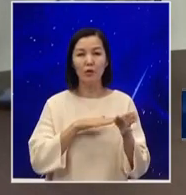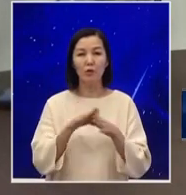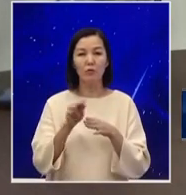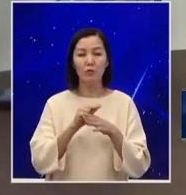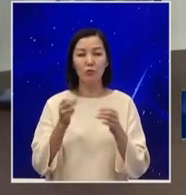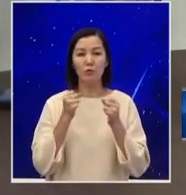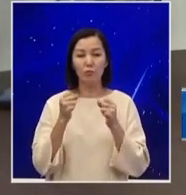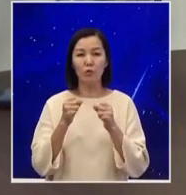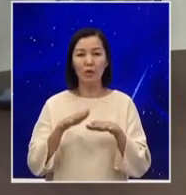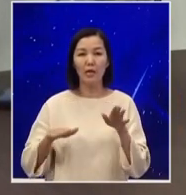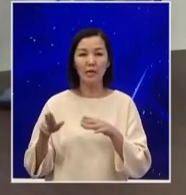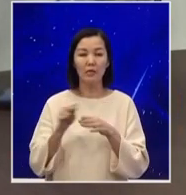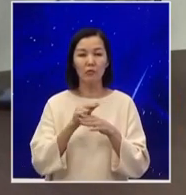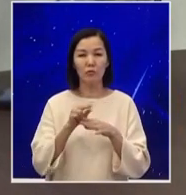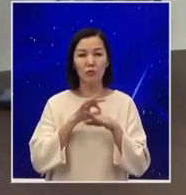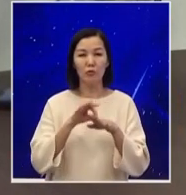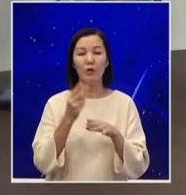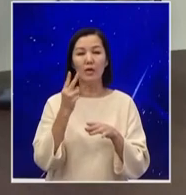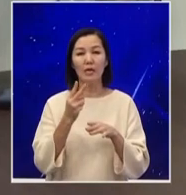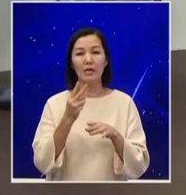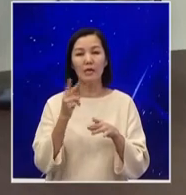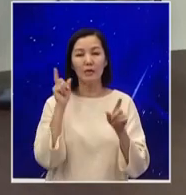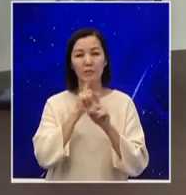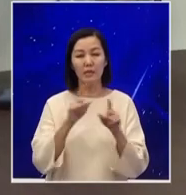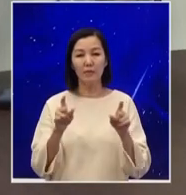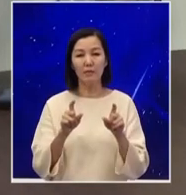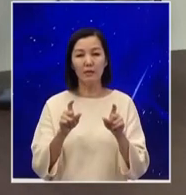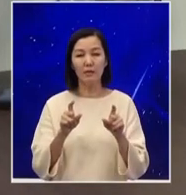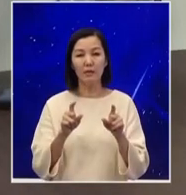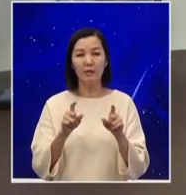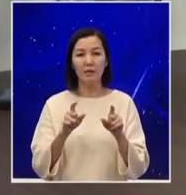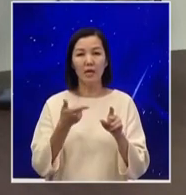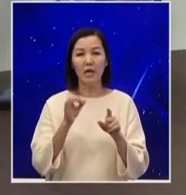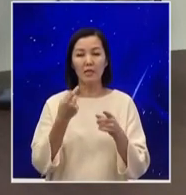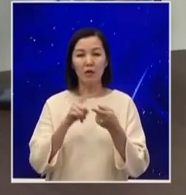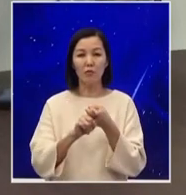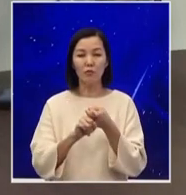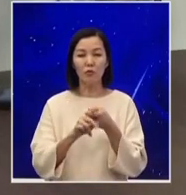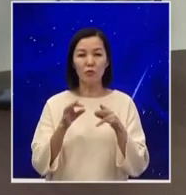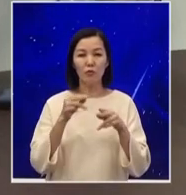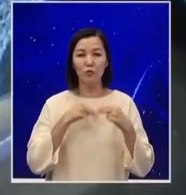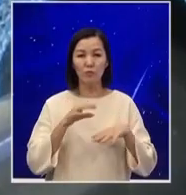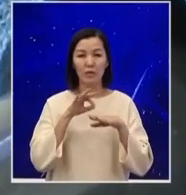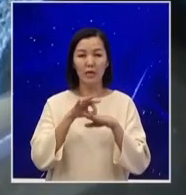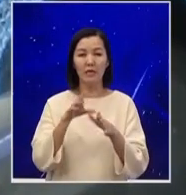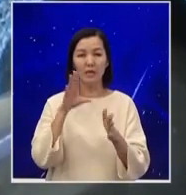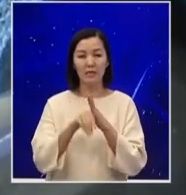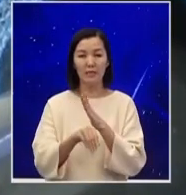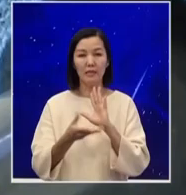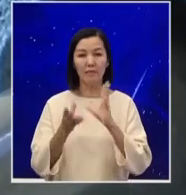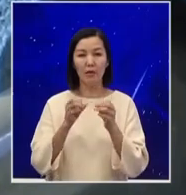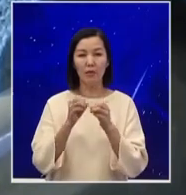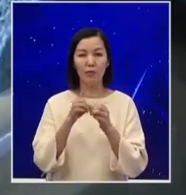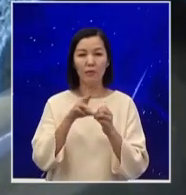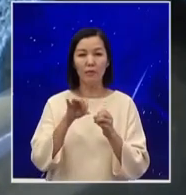мектептің спорт алаңдарын жөндеу жұмыстары және 2 мектептің газдандыру жұмыстары енгізілген. Барлығы 11